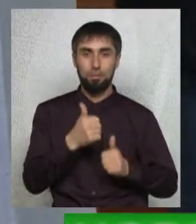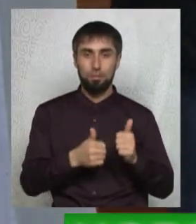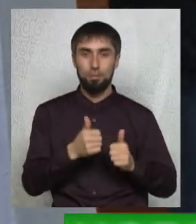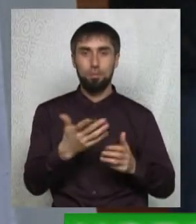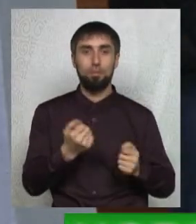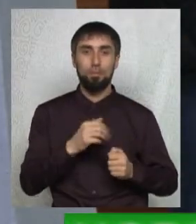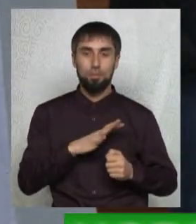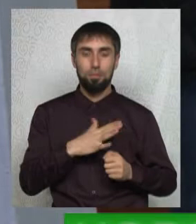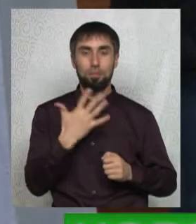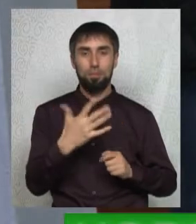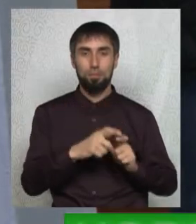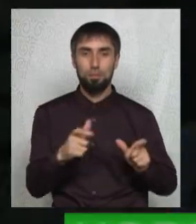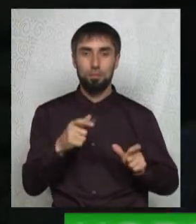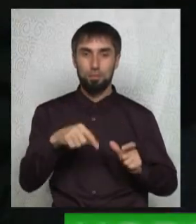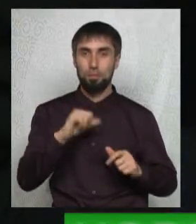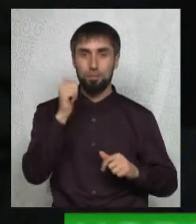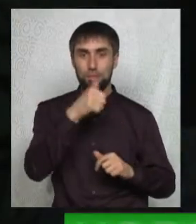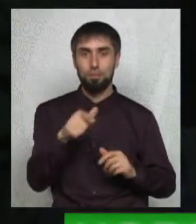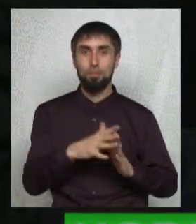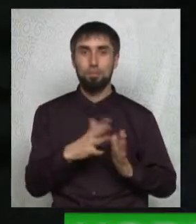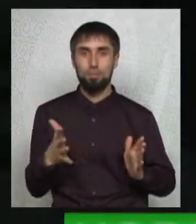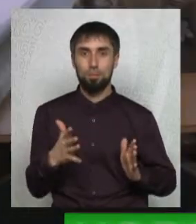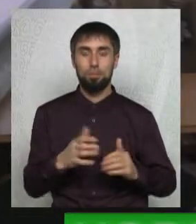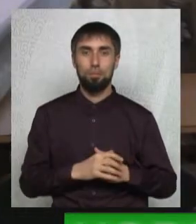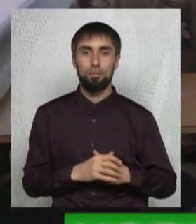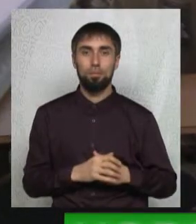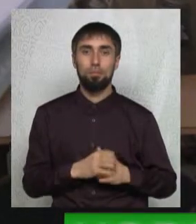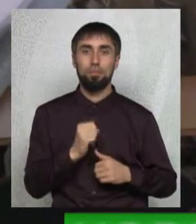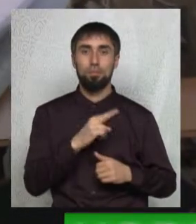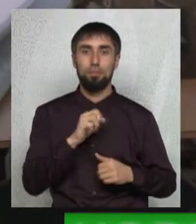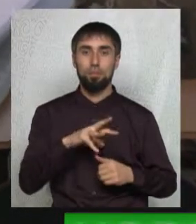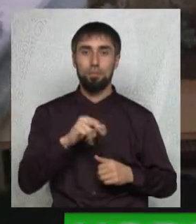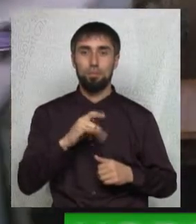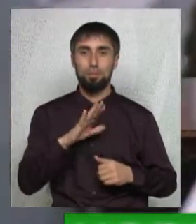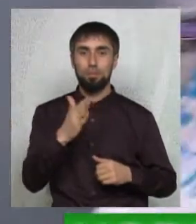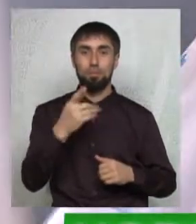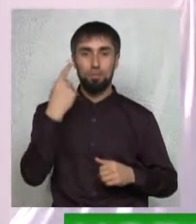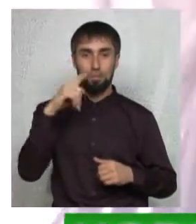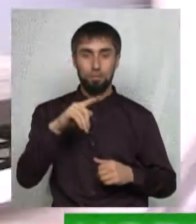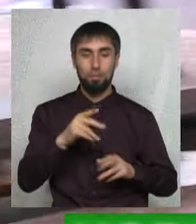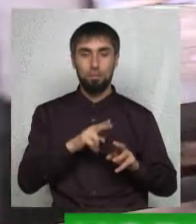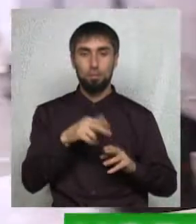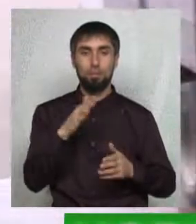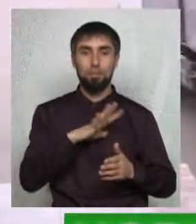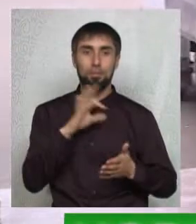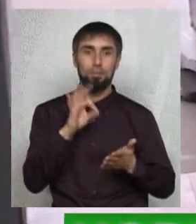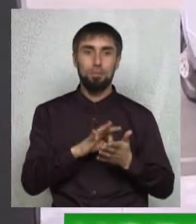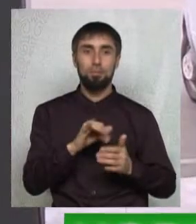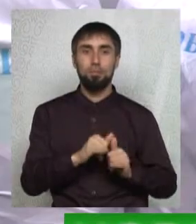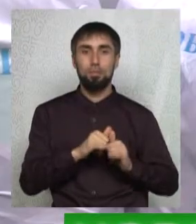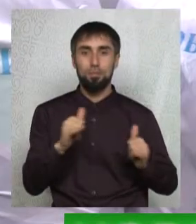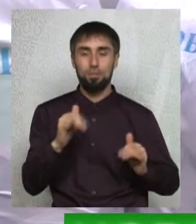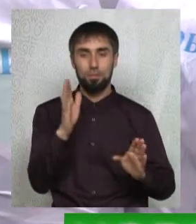приняли участие 5 школ, то в этом году их больше. Адам Мальсагов, которому и принадлежит эта идея, ставил целью повысить